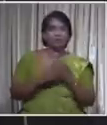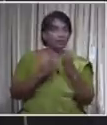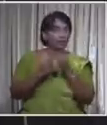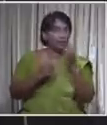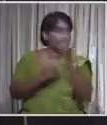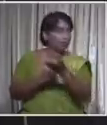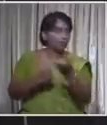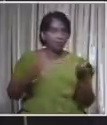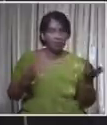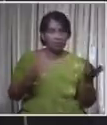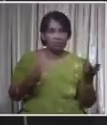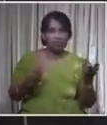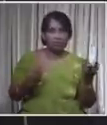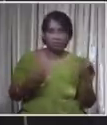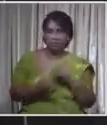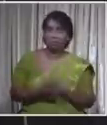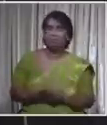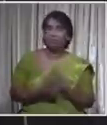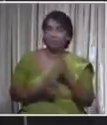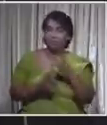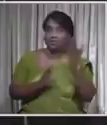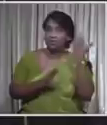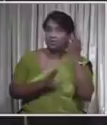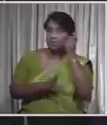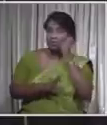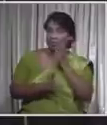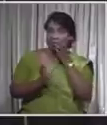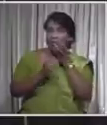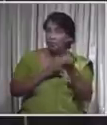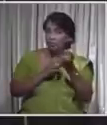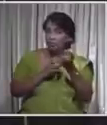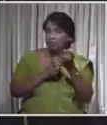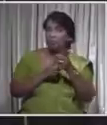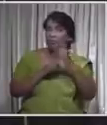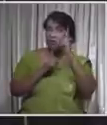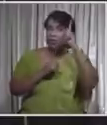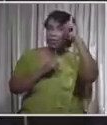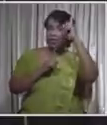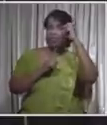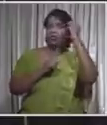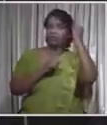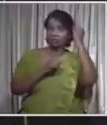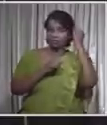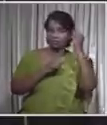නැත්නම් අර පාස්කු ප්‍රහාරේ ඒ ශාපය